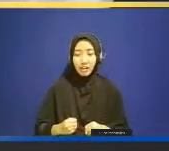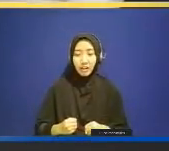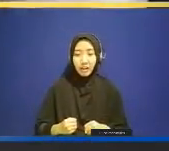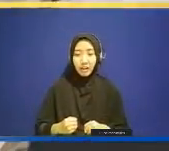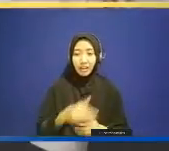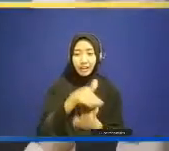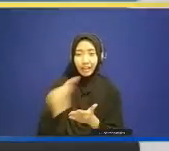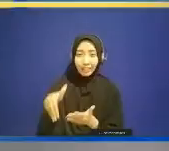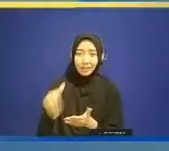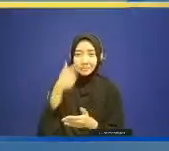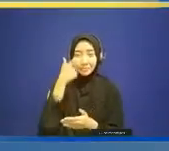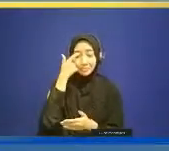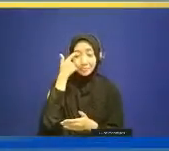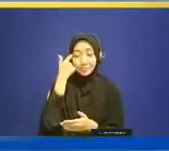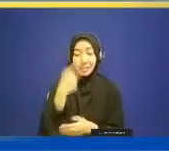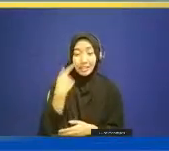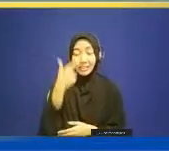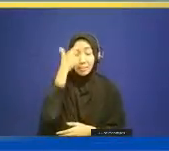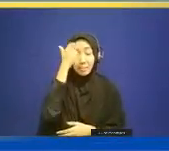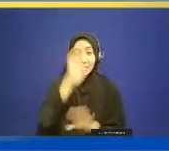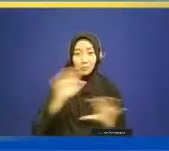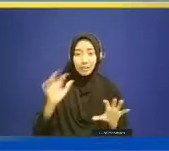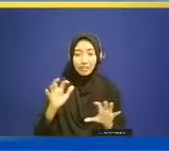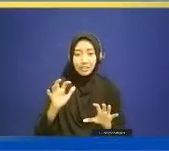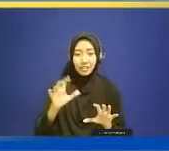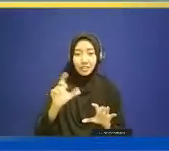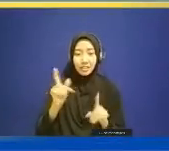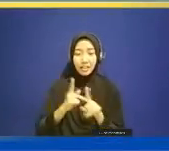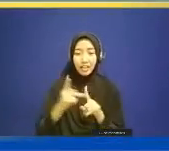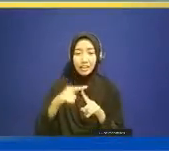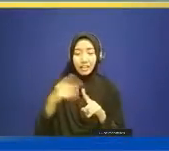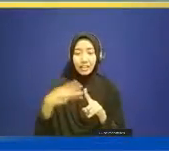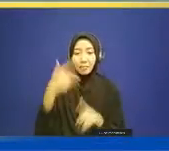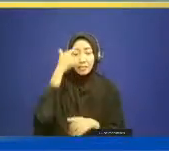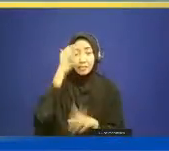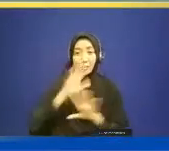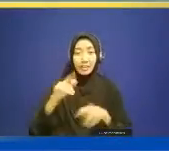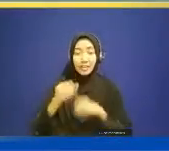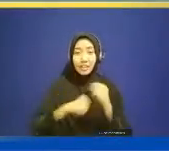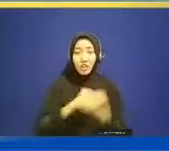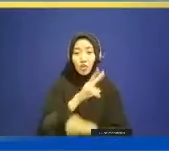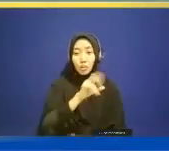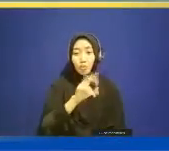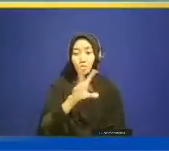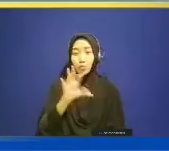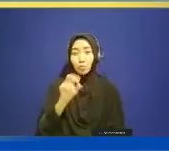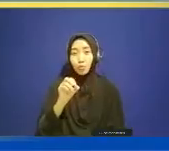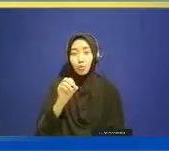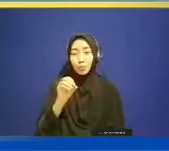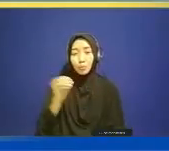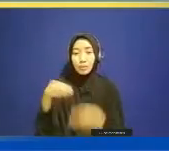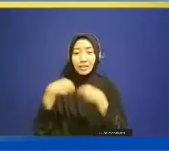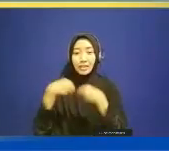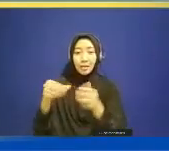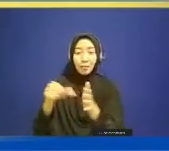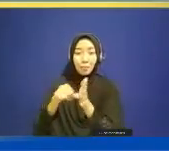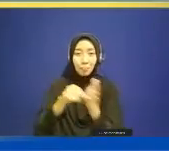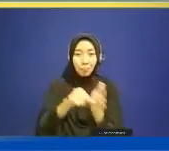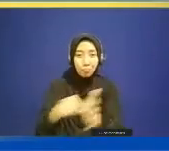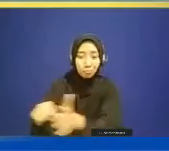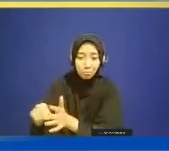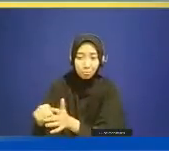daftar memang kita belajar banyak MIPA saat itu Bapak sekalian ketika di 2020 kita ingin memberikan bantuan